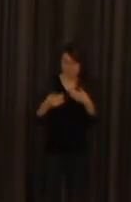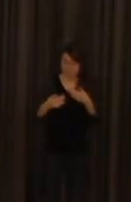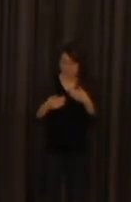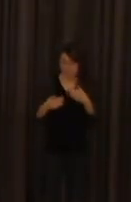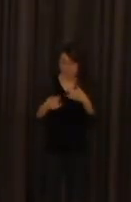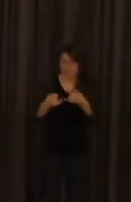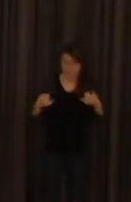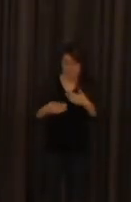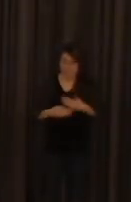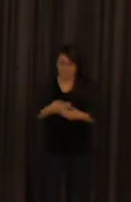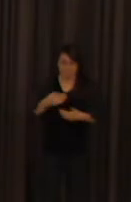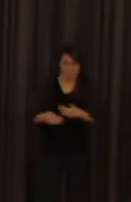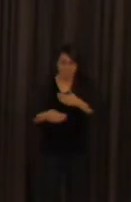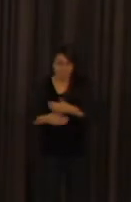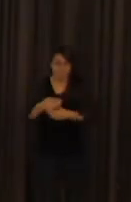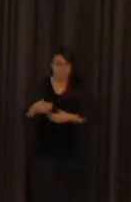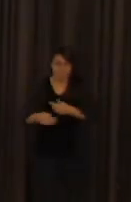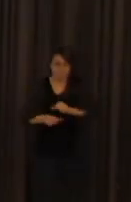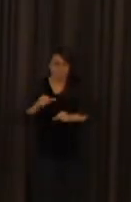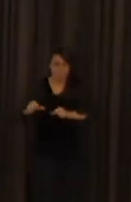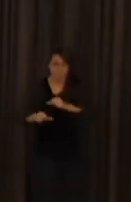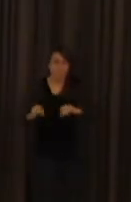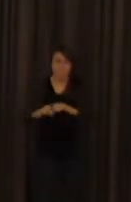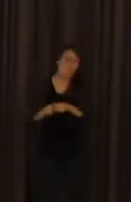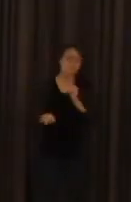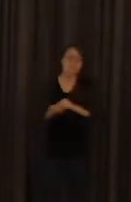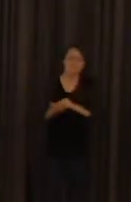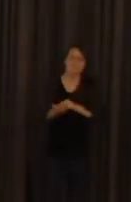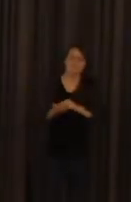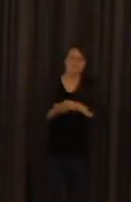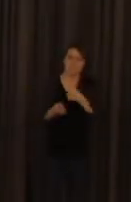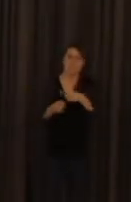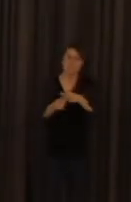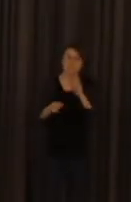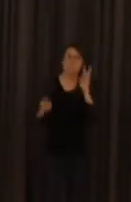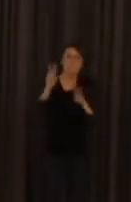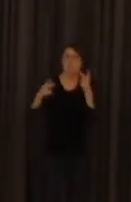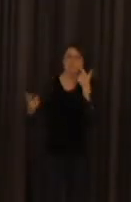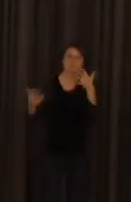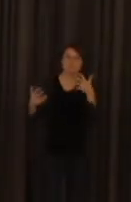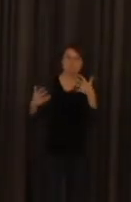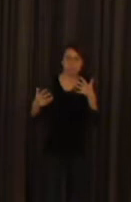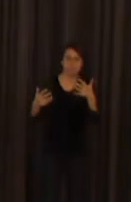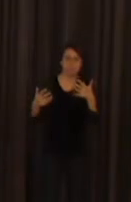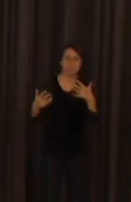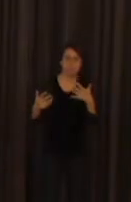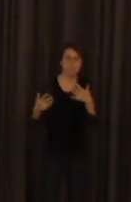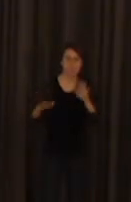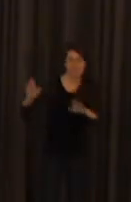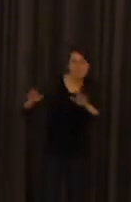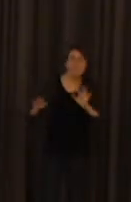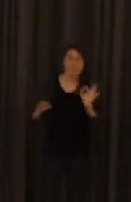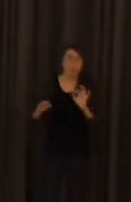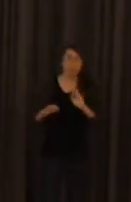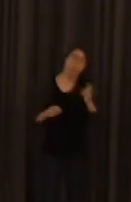hi havia elements molt visuals i préstecs que s'anaven agafant